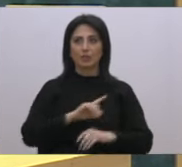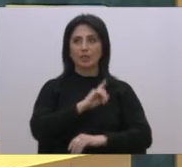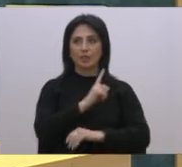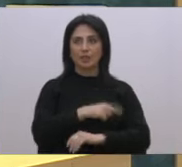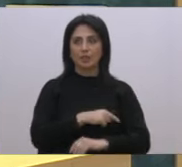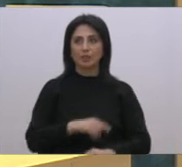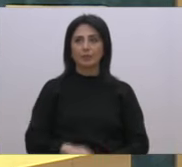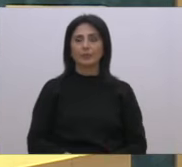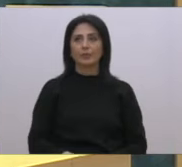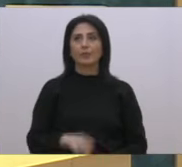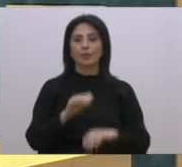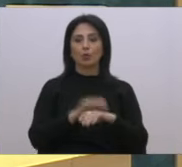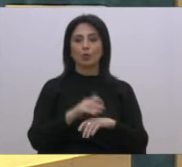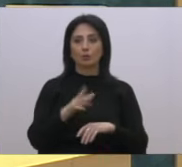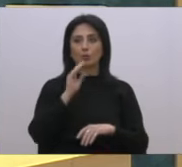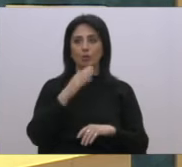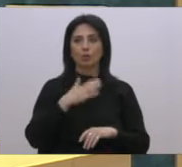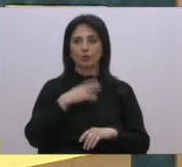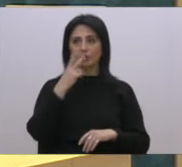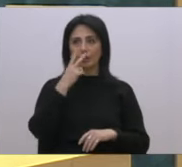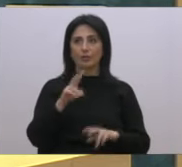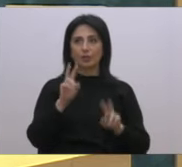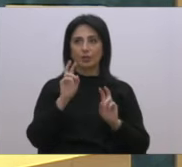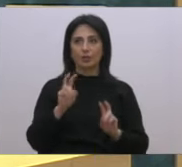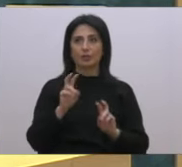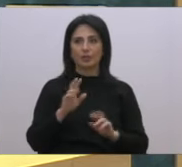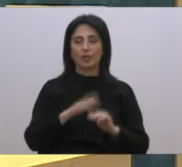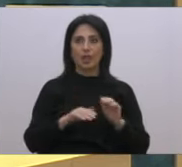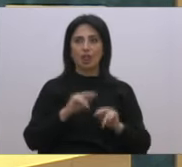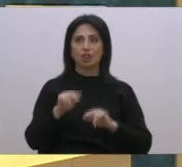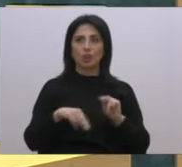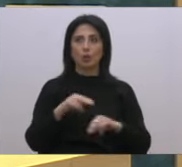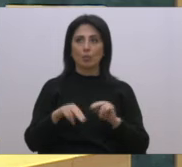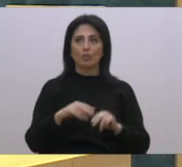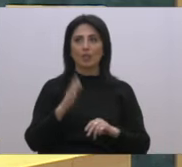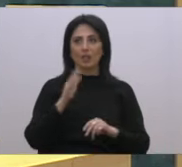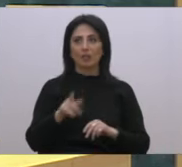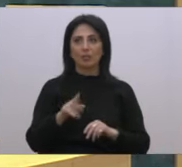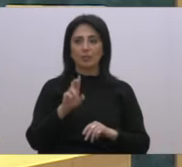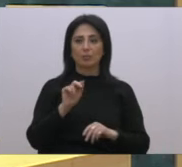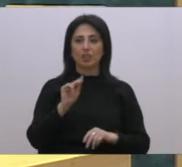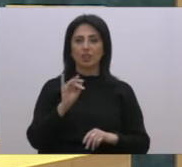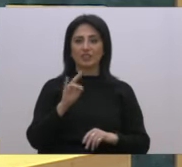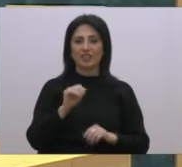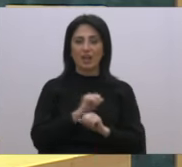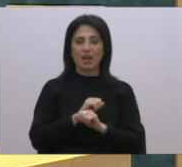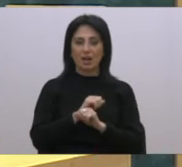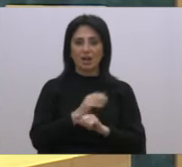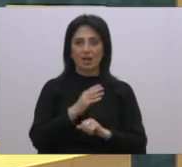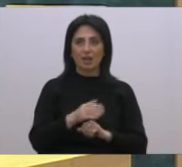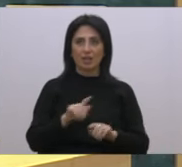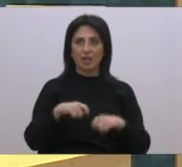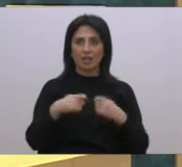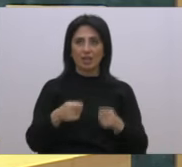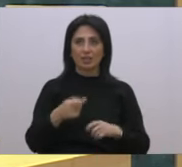გასაძლიერებლად. მოცემულობაში, როდესაც ჩვენ ვხედავთ ეგრეთ წოდებულ ხელშეკრულებებს, იქნება ეს ბიჭვინთის აგარაკების